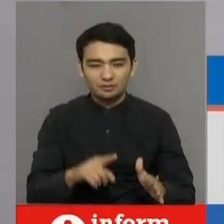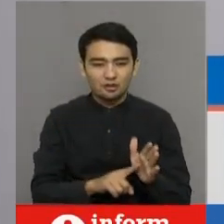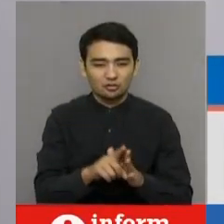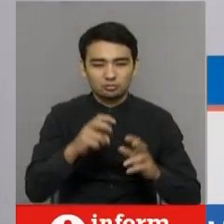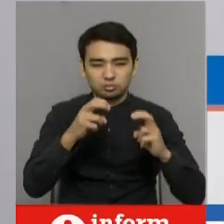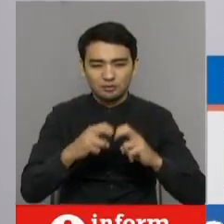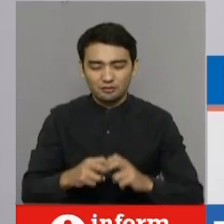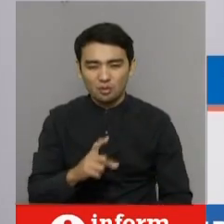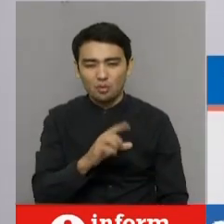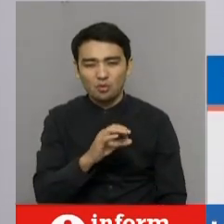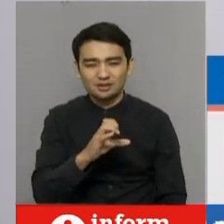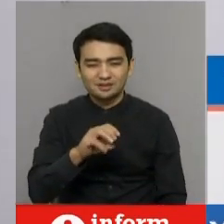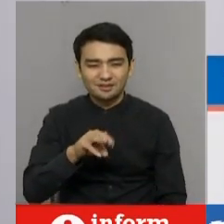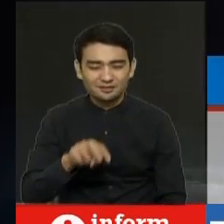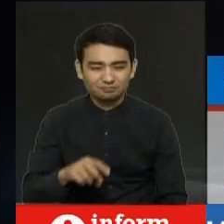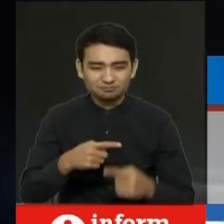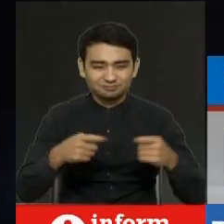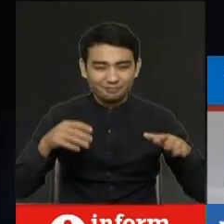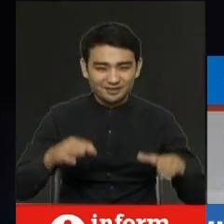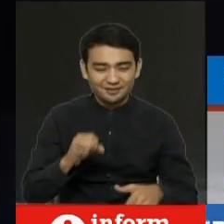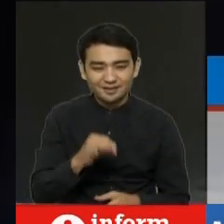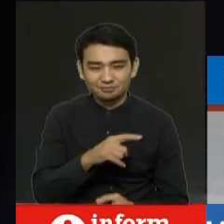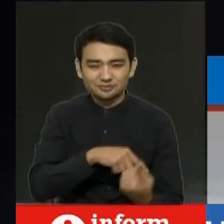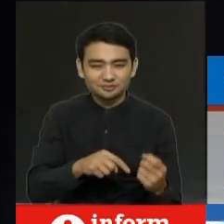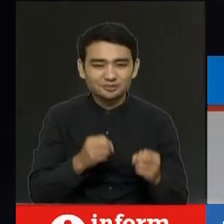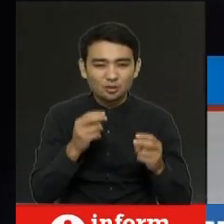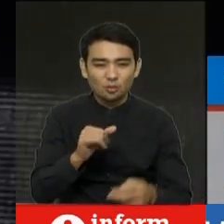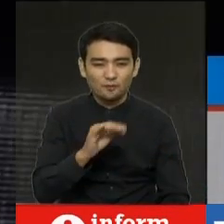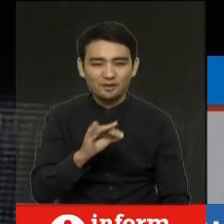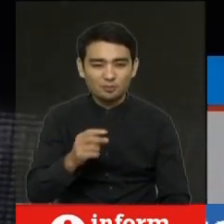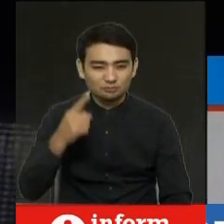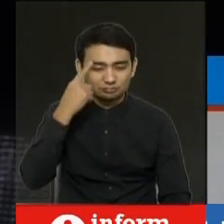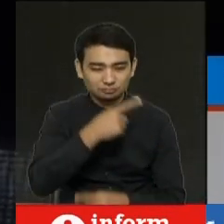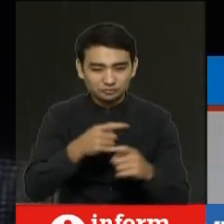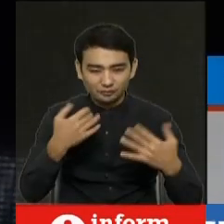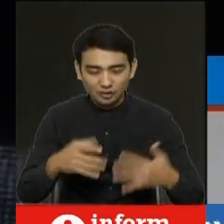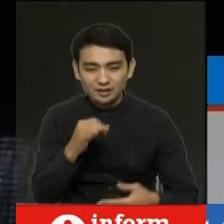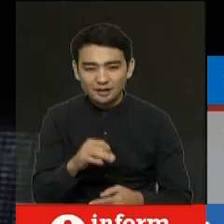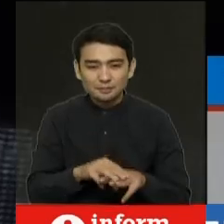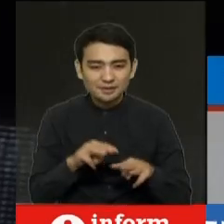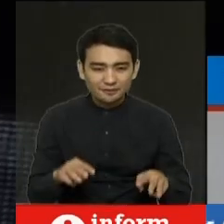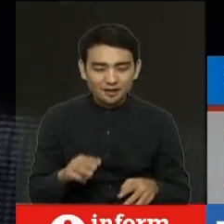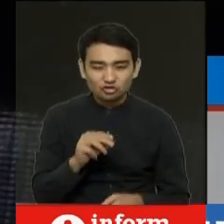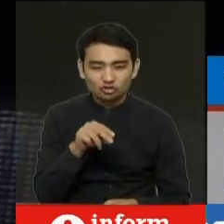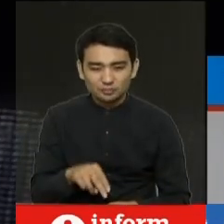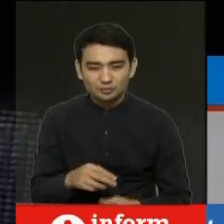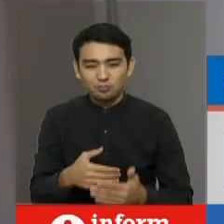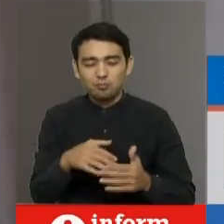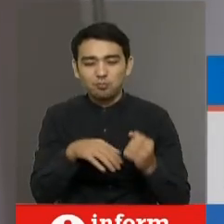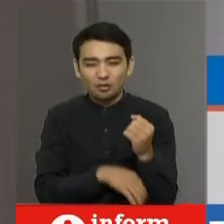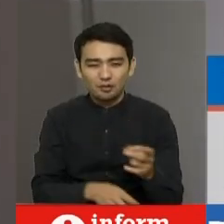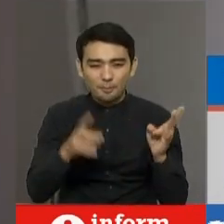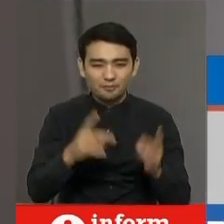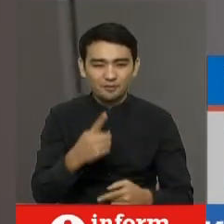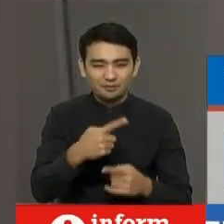проверять хостелы, правда, с предварительного уведомления предпринимателей. В министерстве по чрезвычайным ситуациям решили сделать это после трагедии в одном